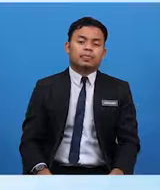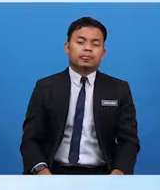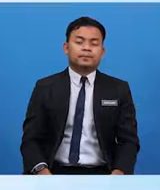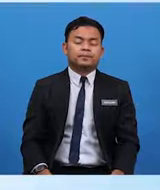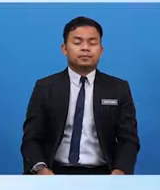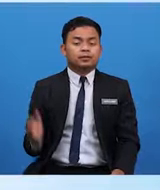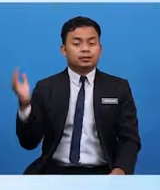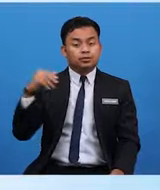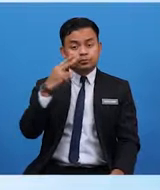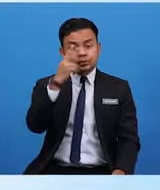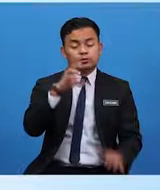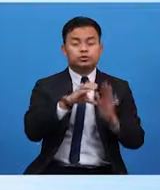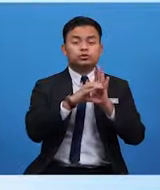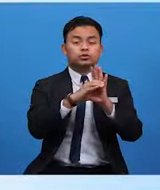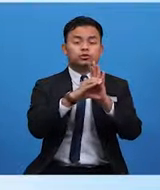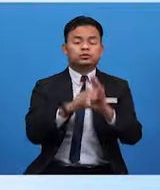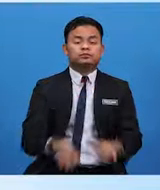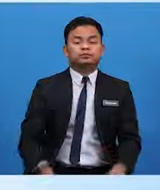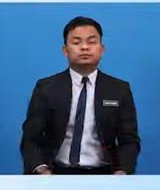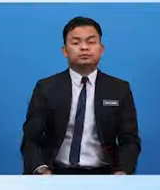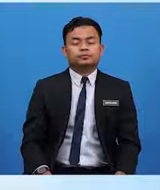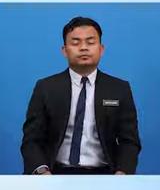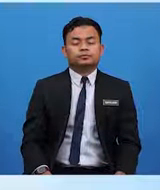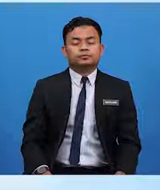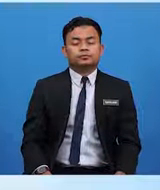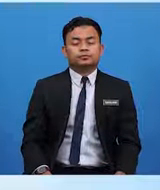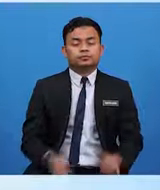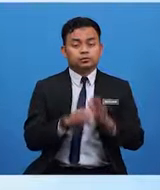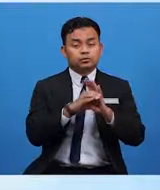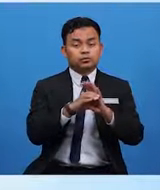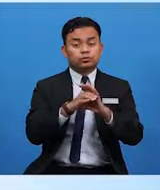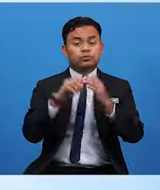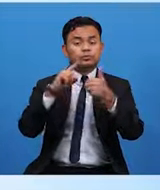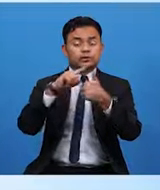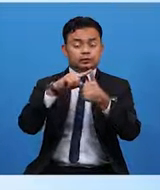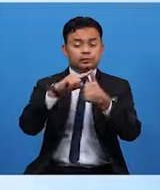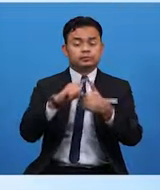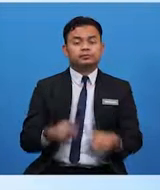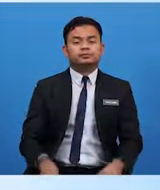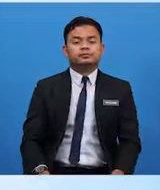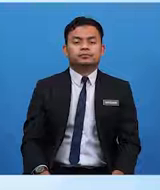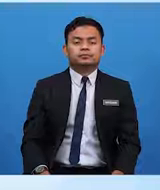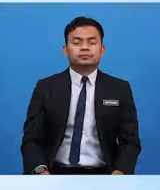jauh kita lihat contohnya contoh pertama ialah